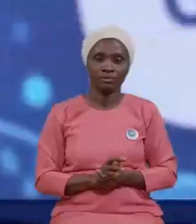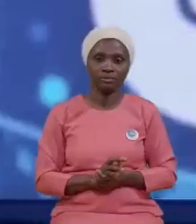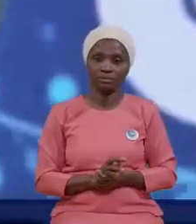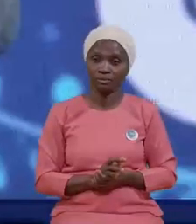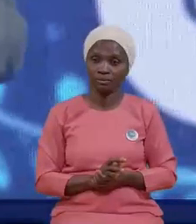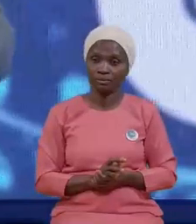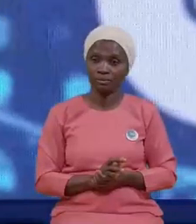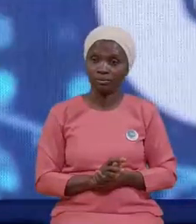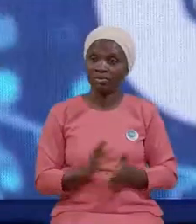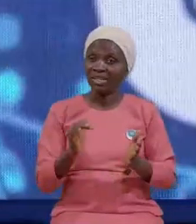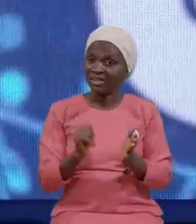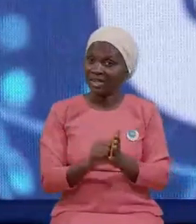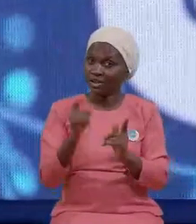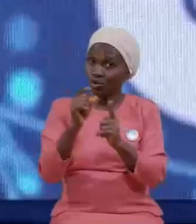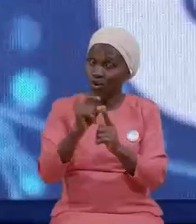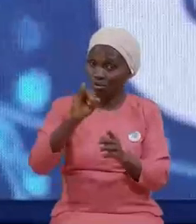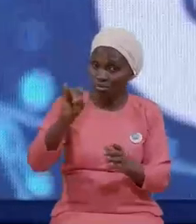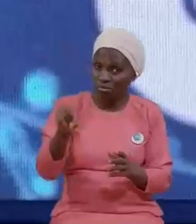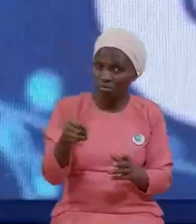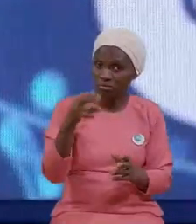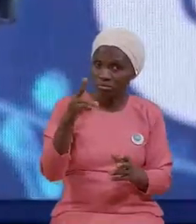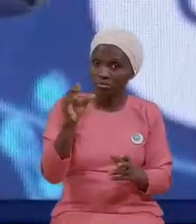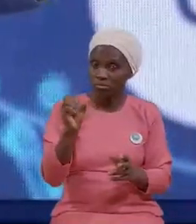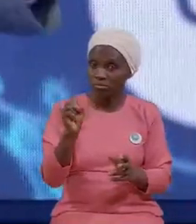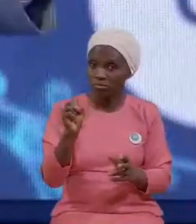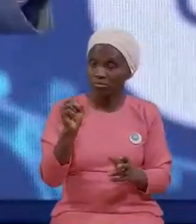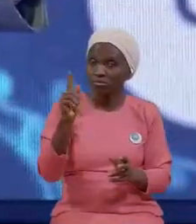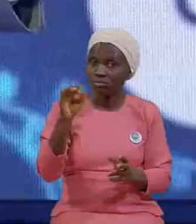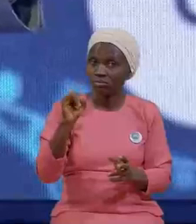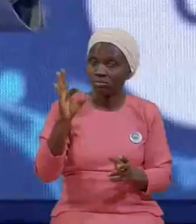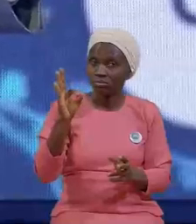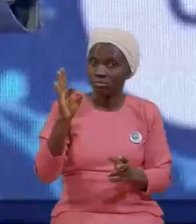Ce mot justifié, nous étions coupables.